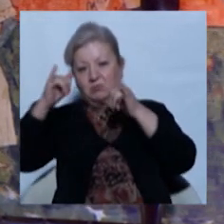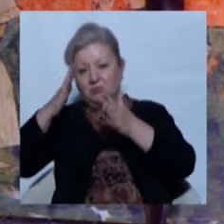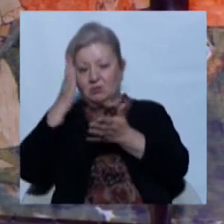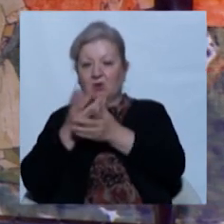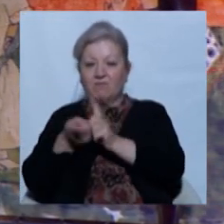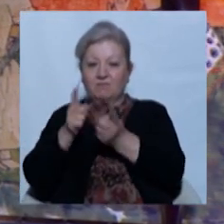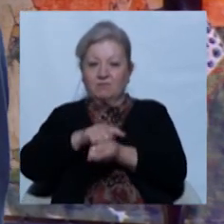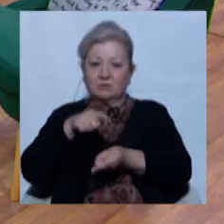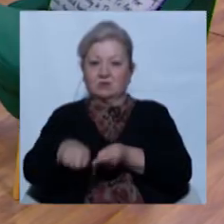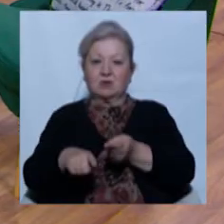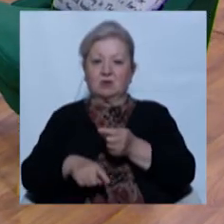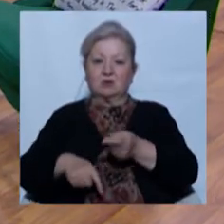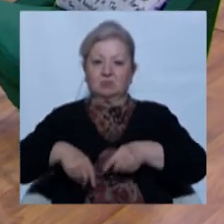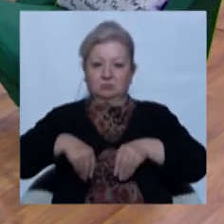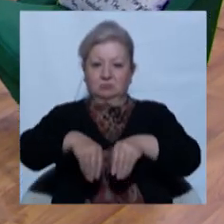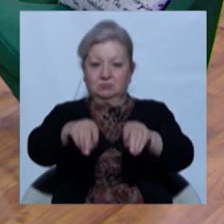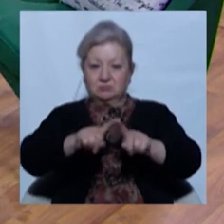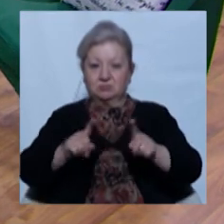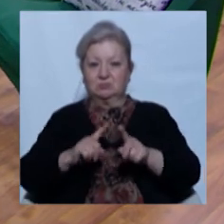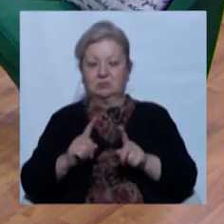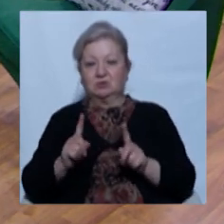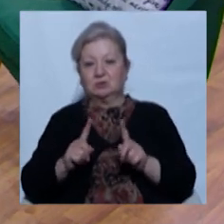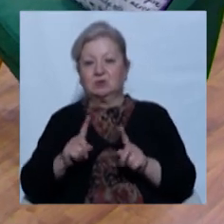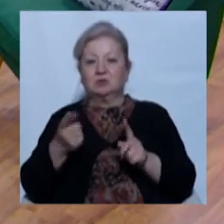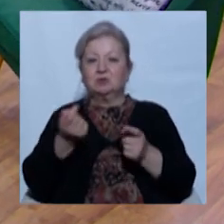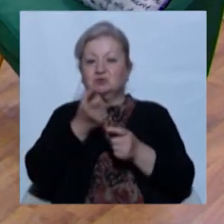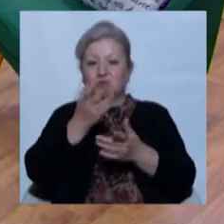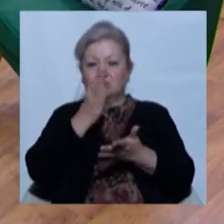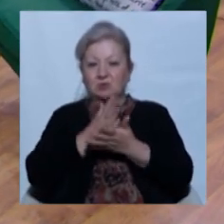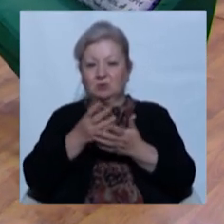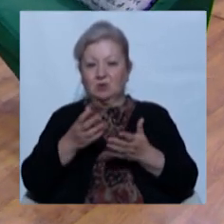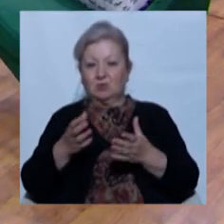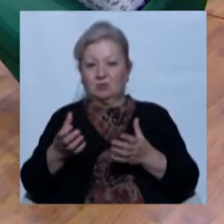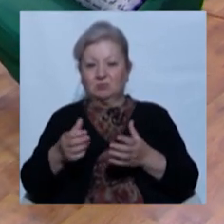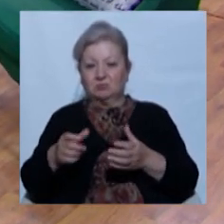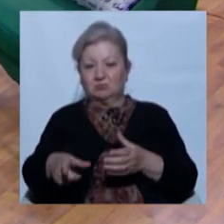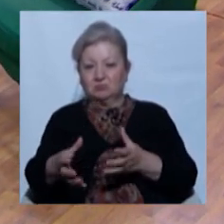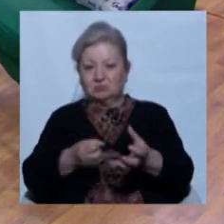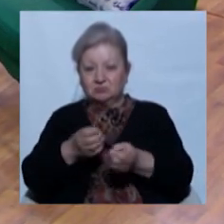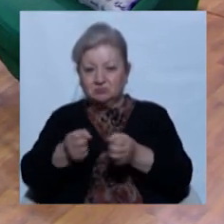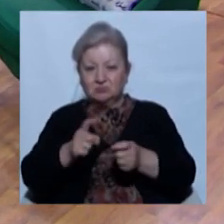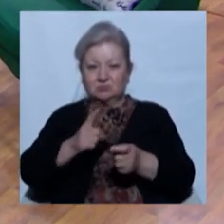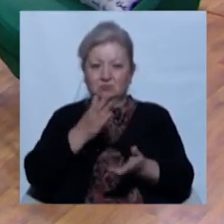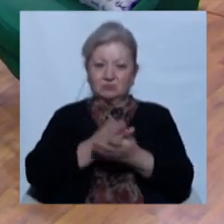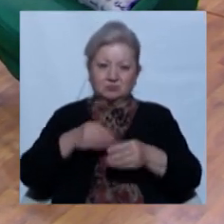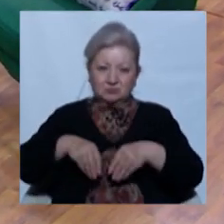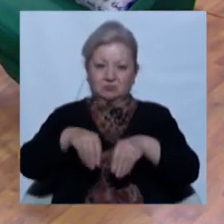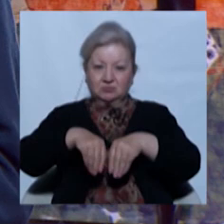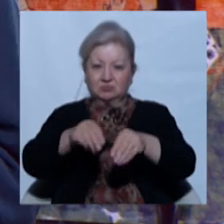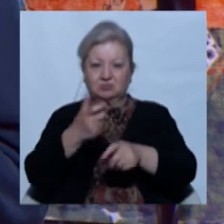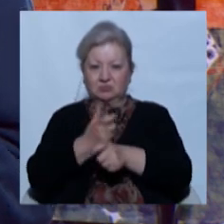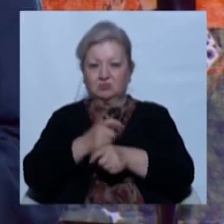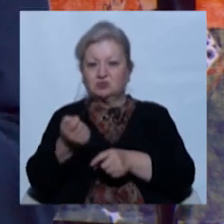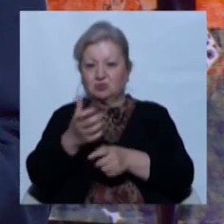ვიდრე მიწათმოქმედება, და ძალიან ცოტა რაღაც პროდუქტია, რომელიც მოჰყავთ, ანუ რომელსაც თესავენ და მოჰყავთ